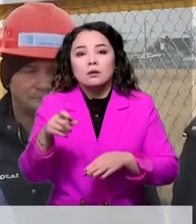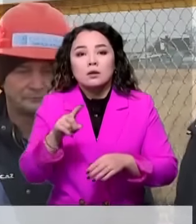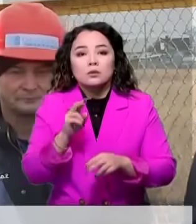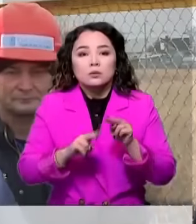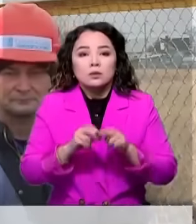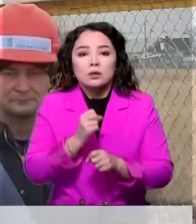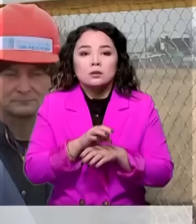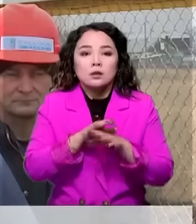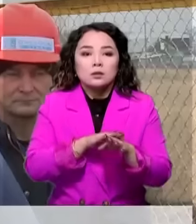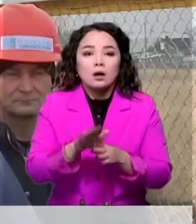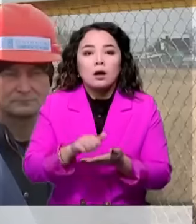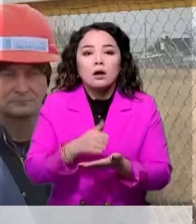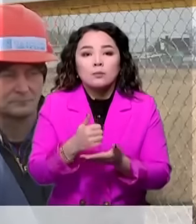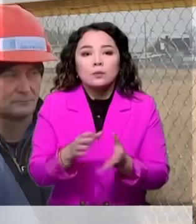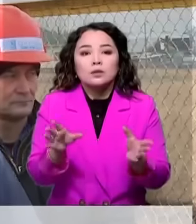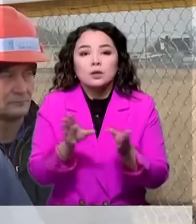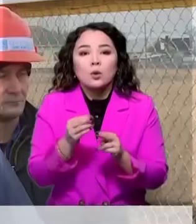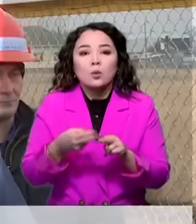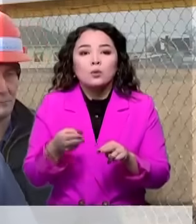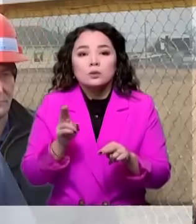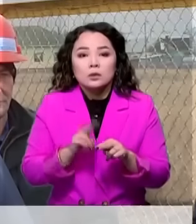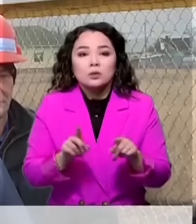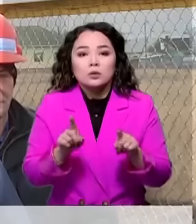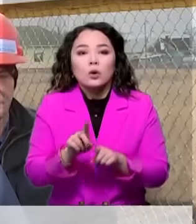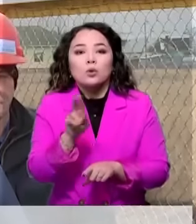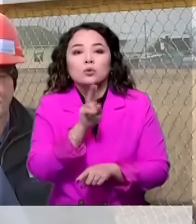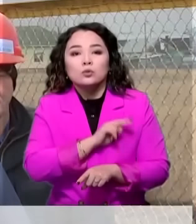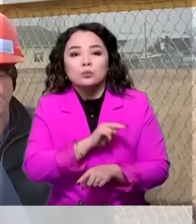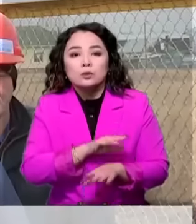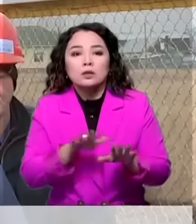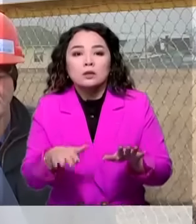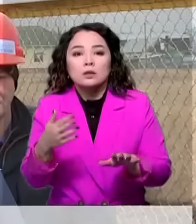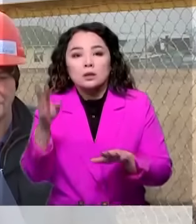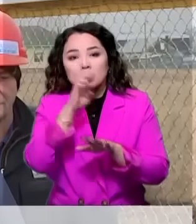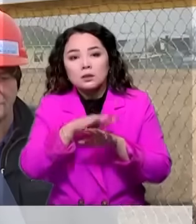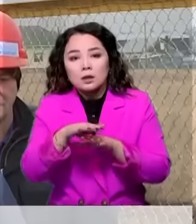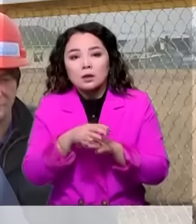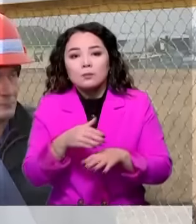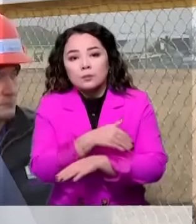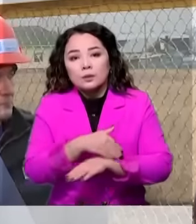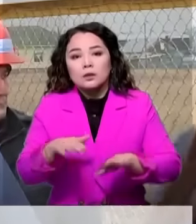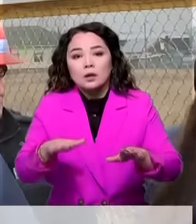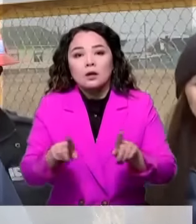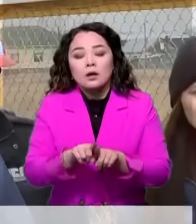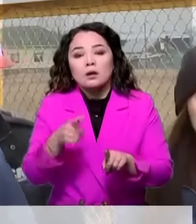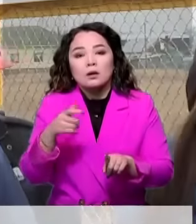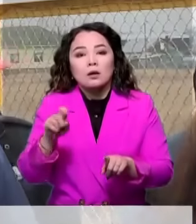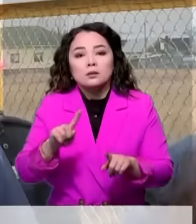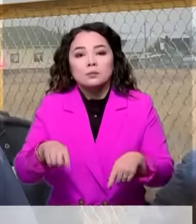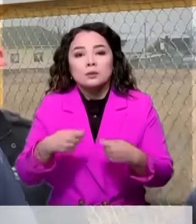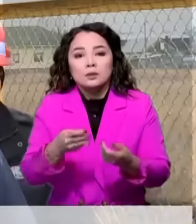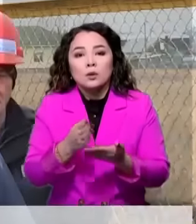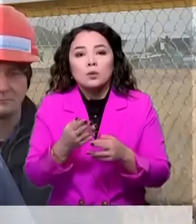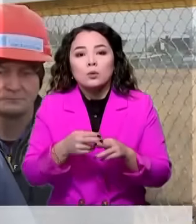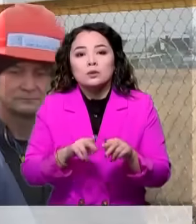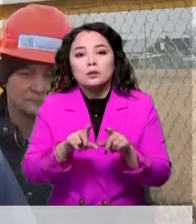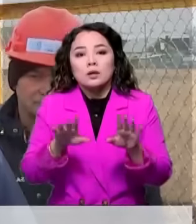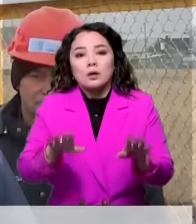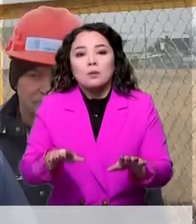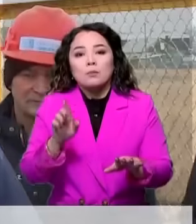саламыз. Сосын әкімдіктермен бірге жұмыстанып осы елді мекендерге газ береміз. Содан кейін осы нысандар